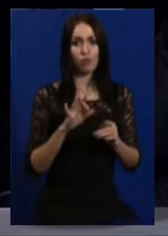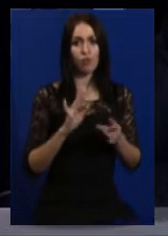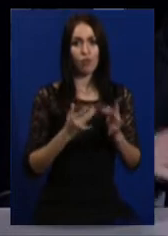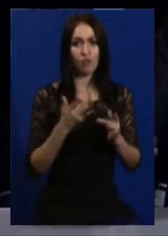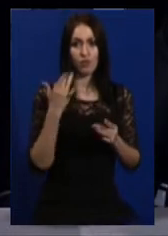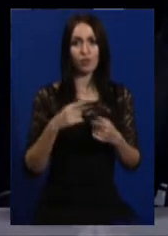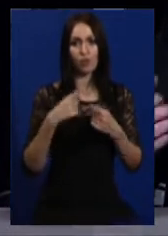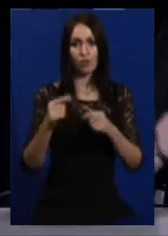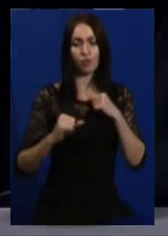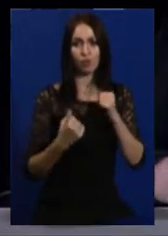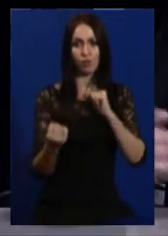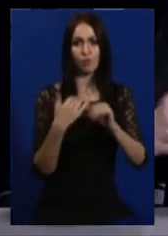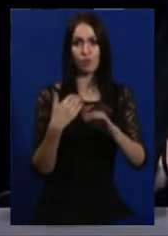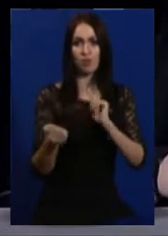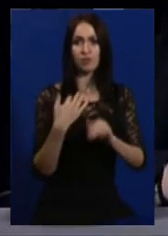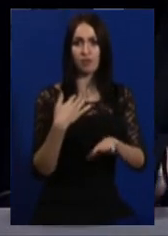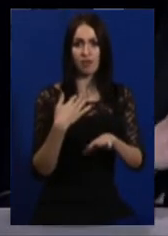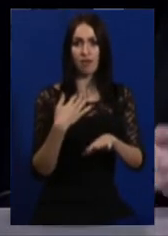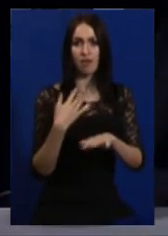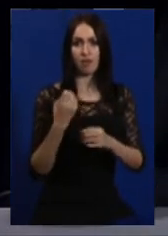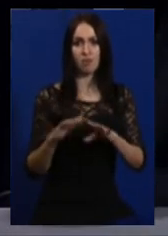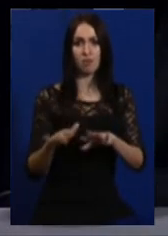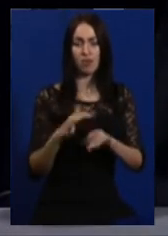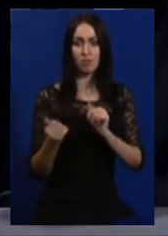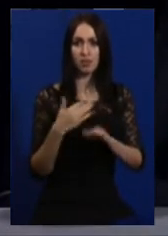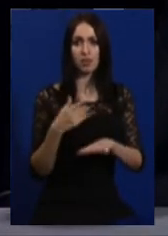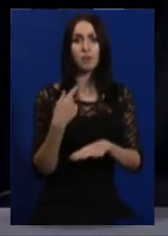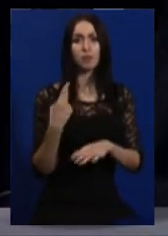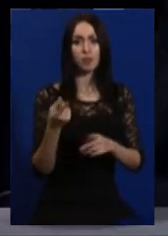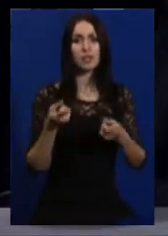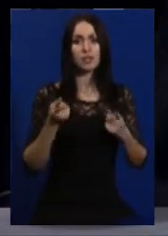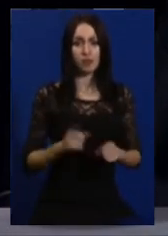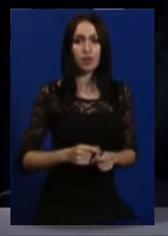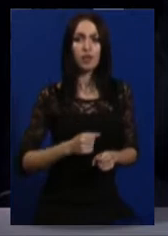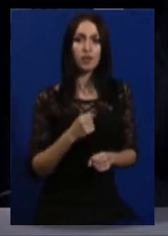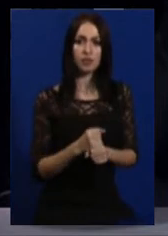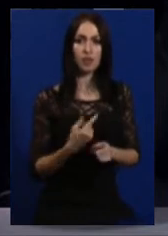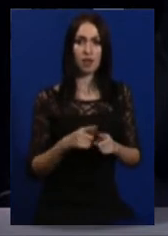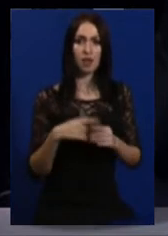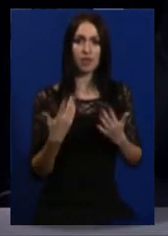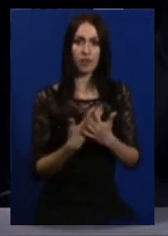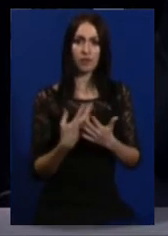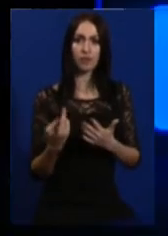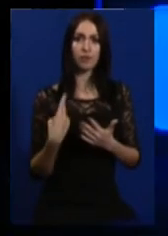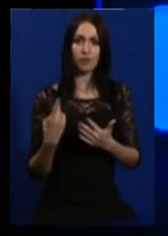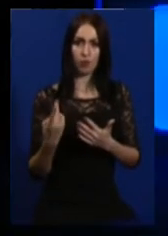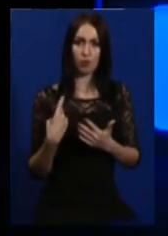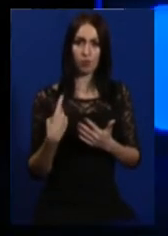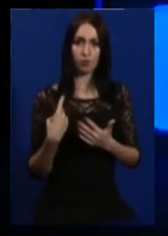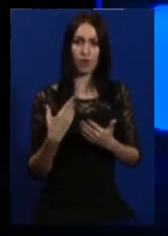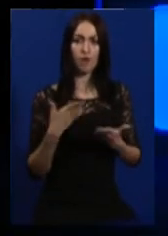просто пересылать файлы идет переписка и мы действительно делали этот фильм вдвоем вот